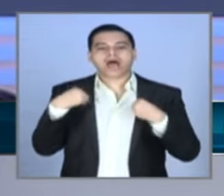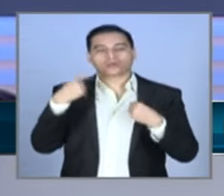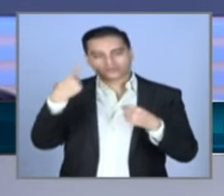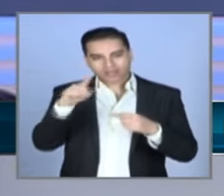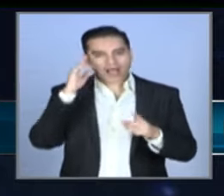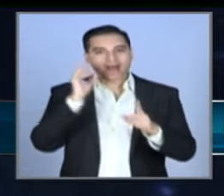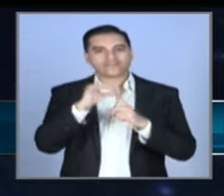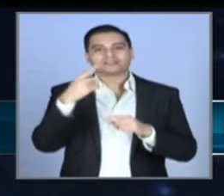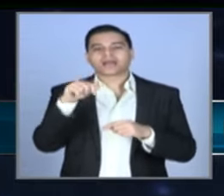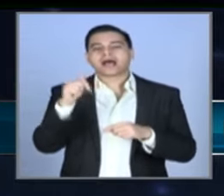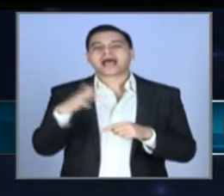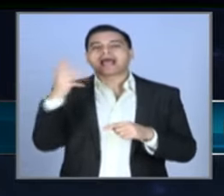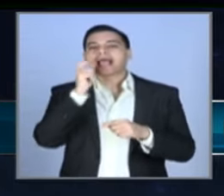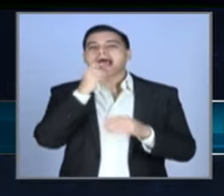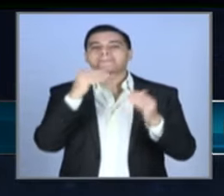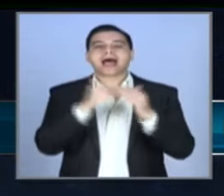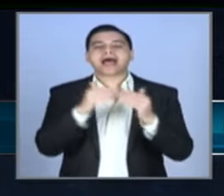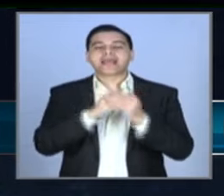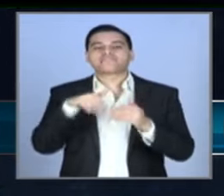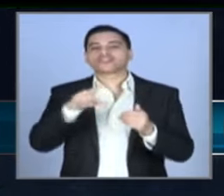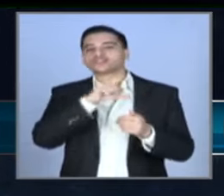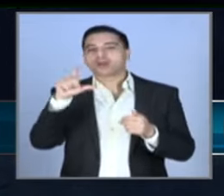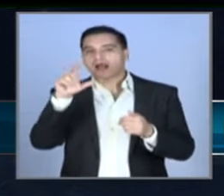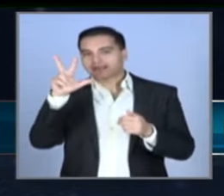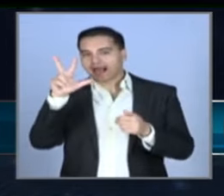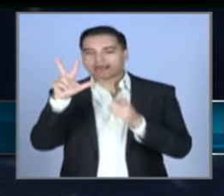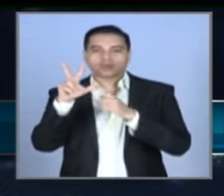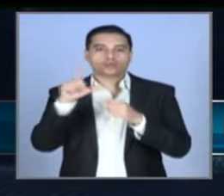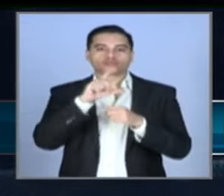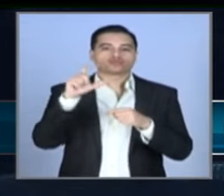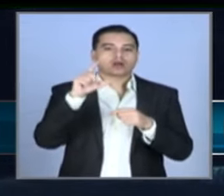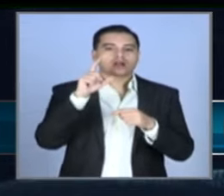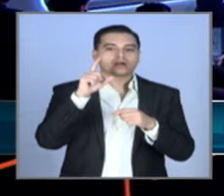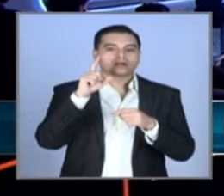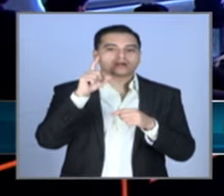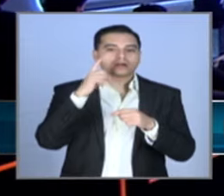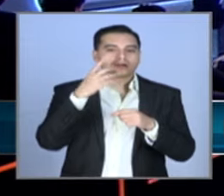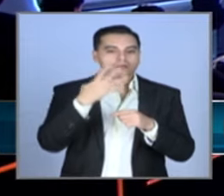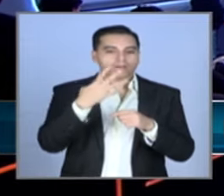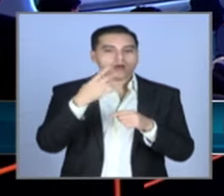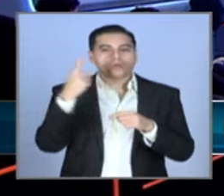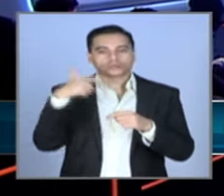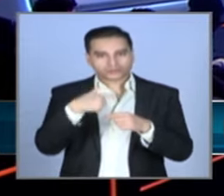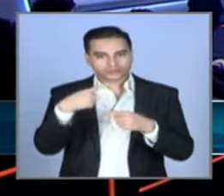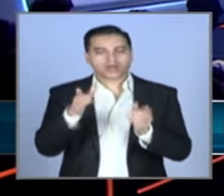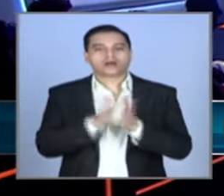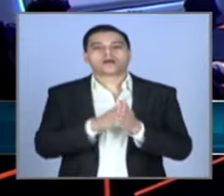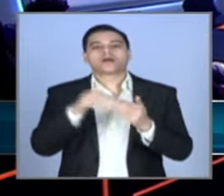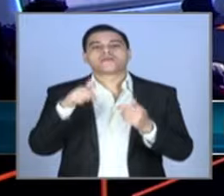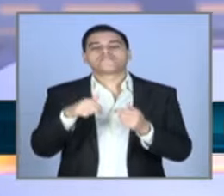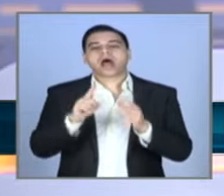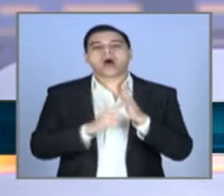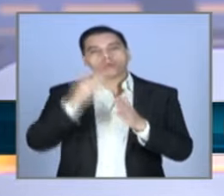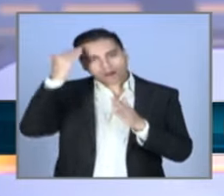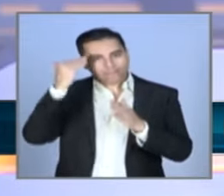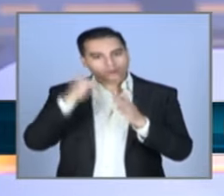صح. كم عدد الأيام في شهري مارس وإبريل؟ 61. صح. من هي أول امرأة حصلت على جائزة نوبل في